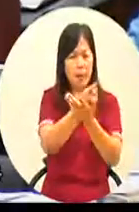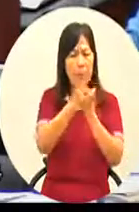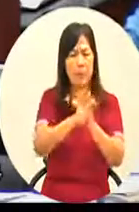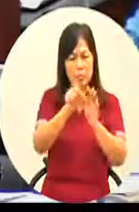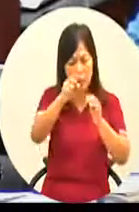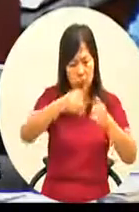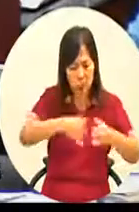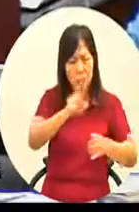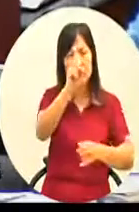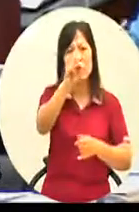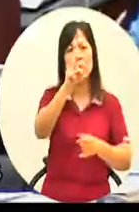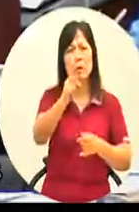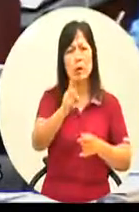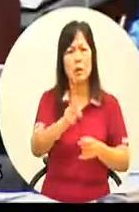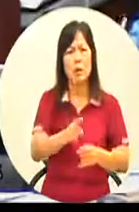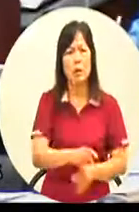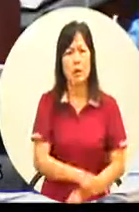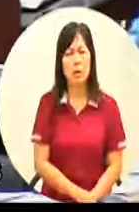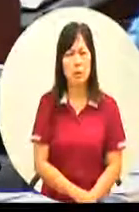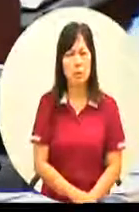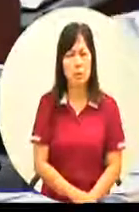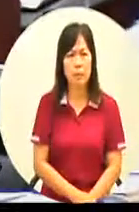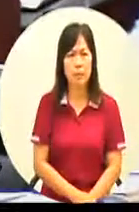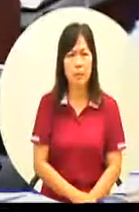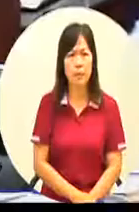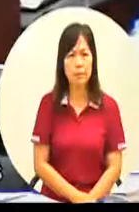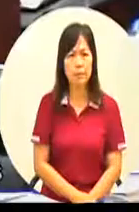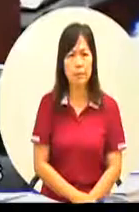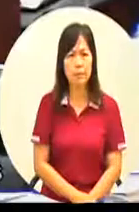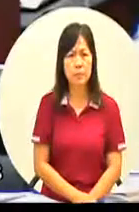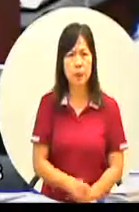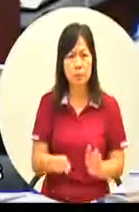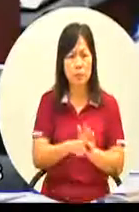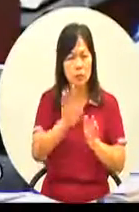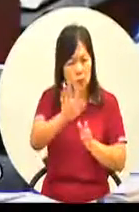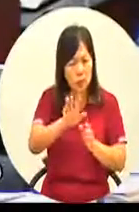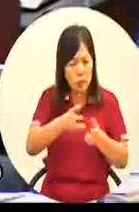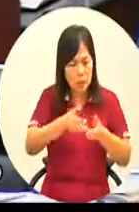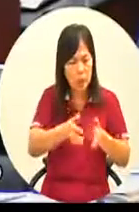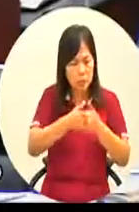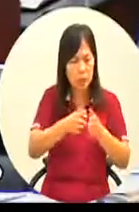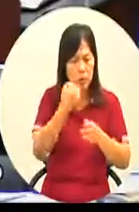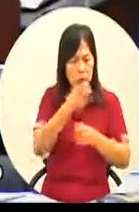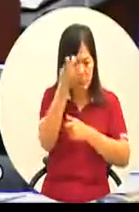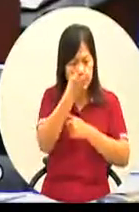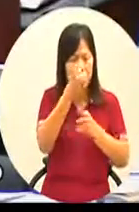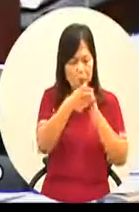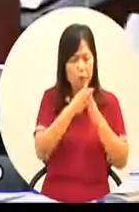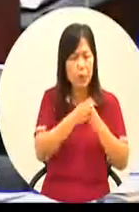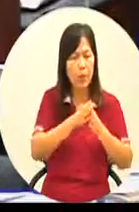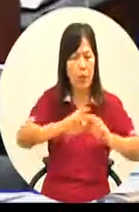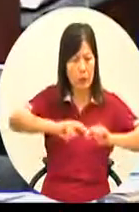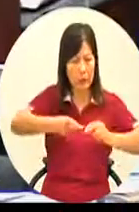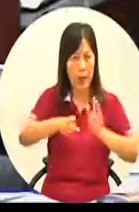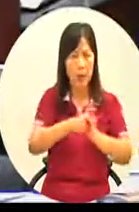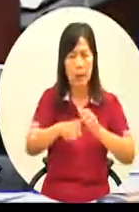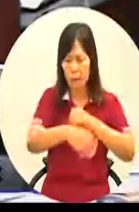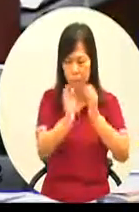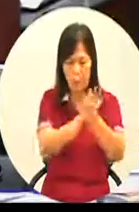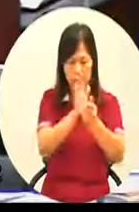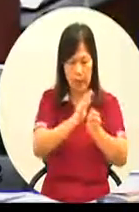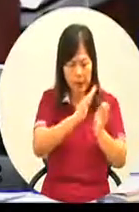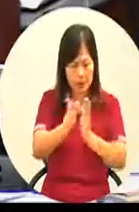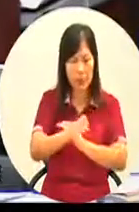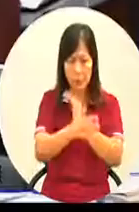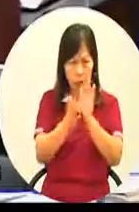巷，一个通仙巷尔，然后我就讲是不是按、啊、拿出一个重点的检讨。啊，甲因整理好势啦！